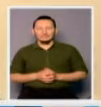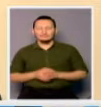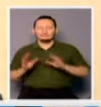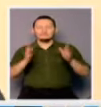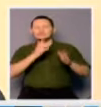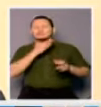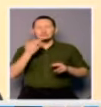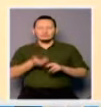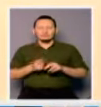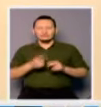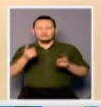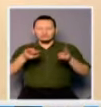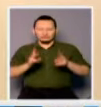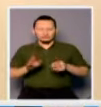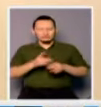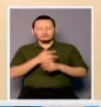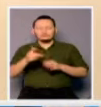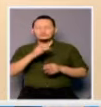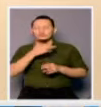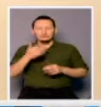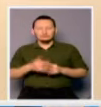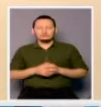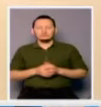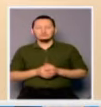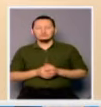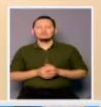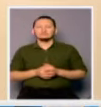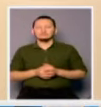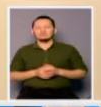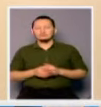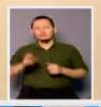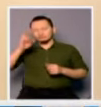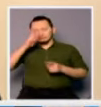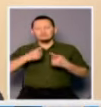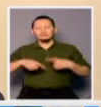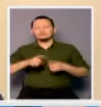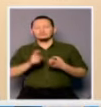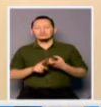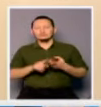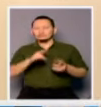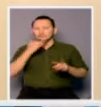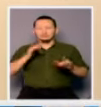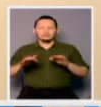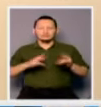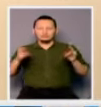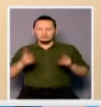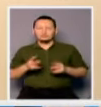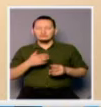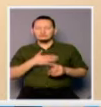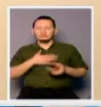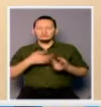Бір жағдайға қадалып қалмай, бұл жерде біз мемлекет тарапынан сіз бір нәрсе түсінуіңіз керек. Біз